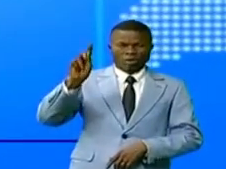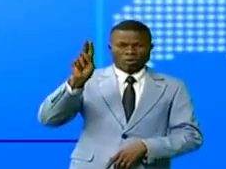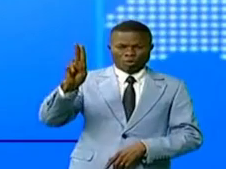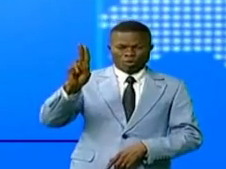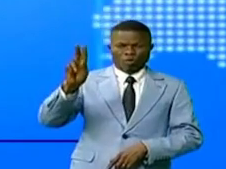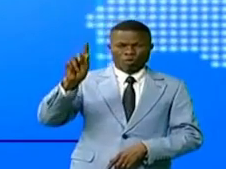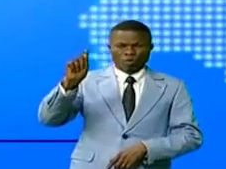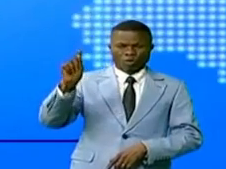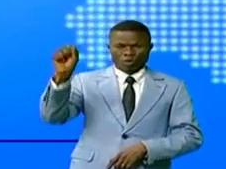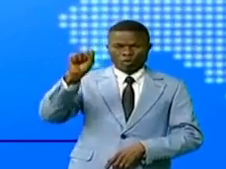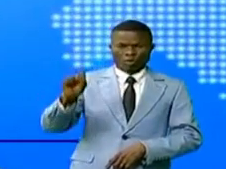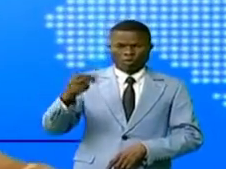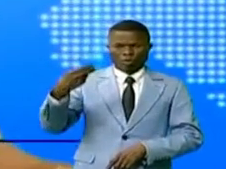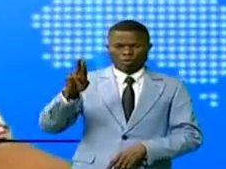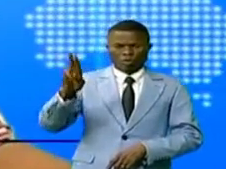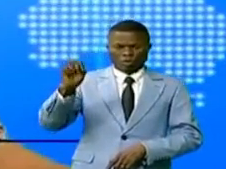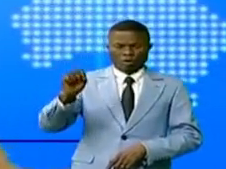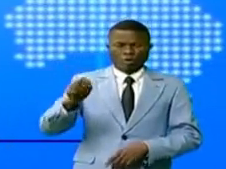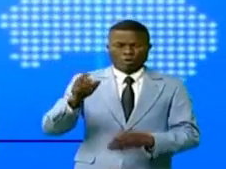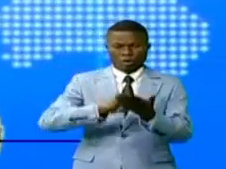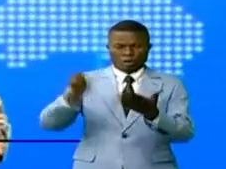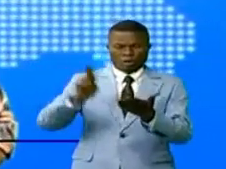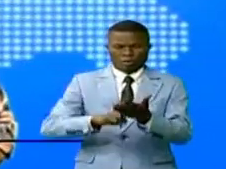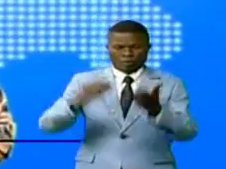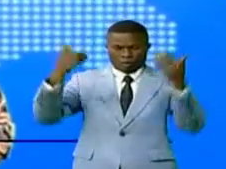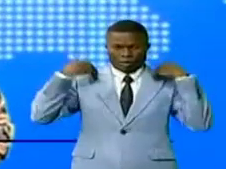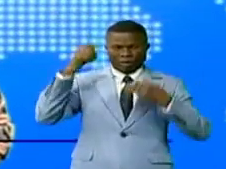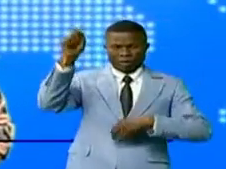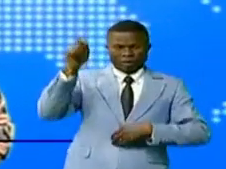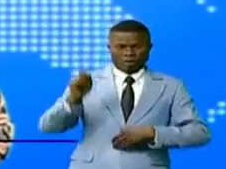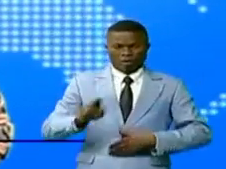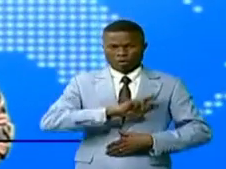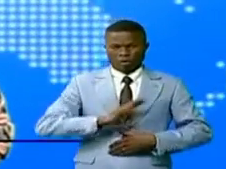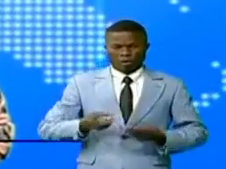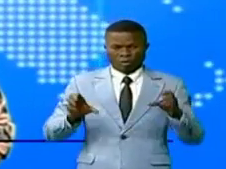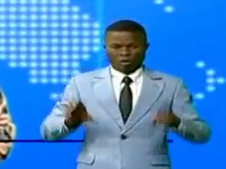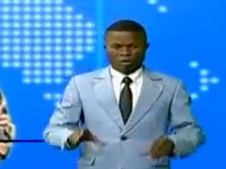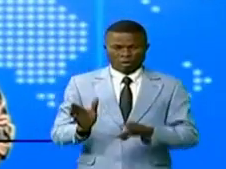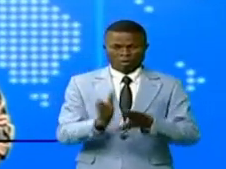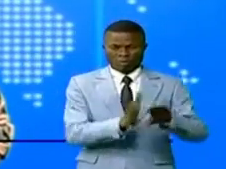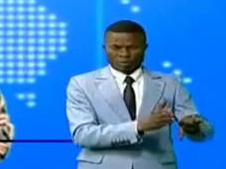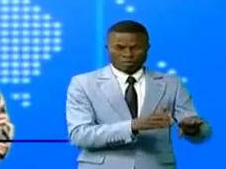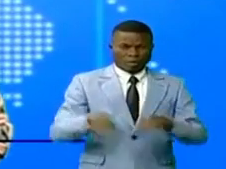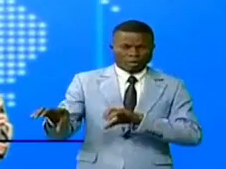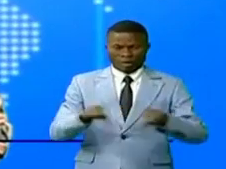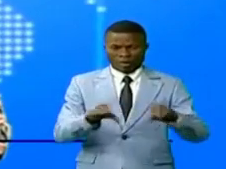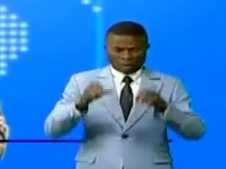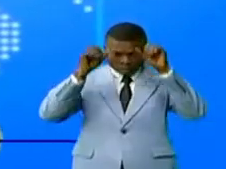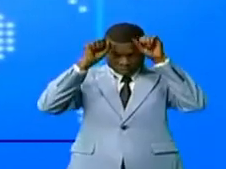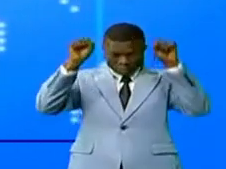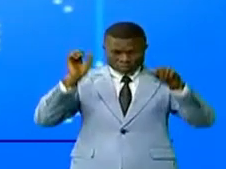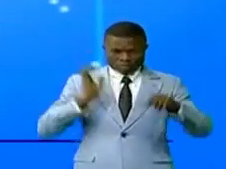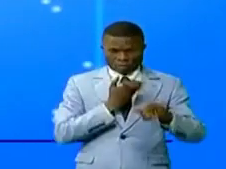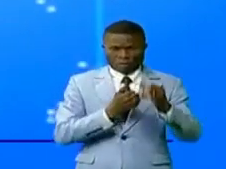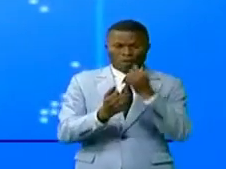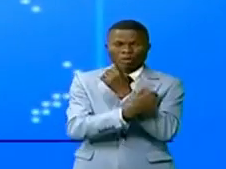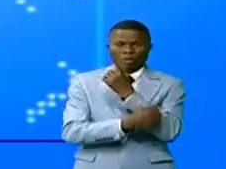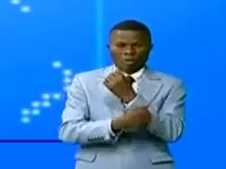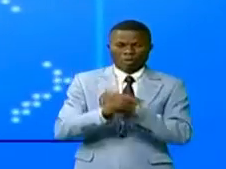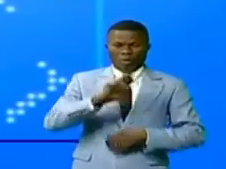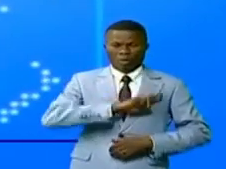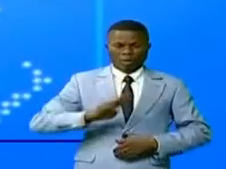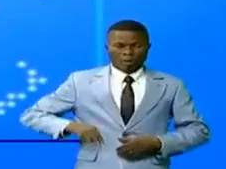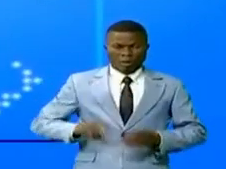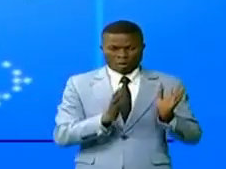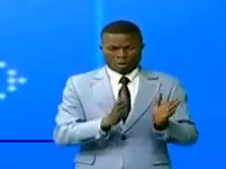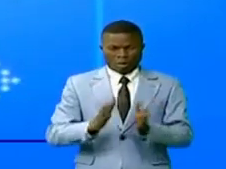signé le chef d'état-major des FARDC. Et puis les activités du président de la République, la RDC se prépare